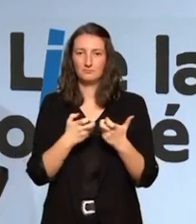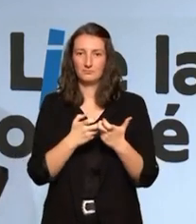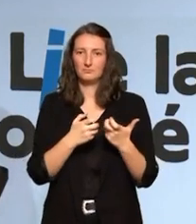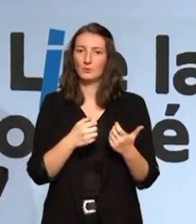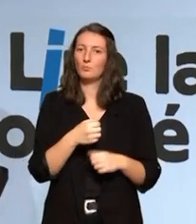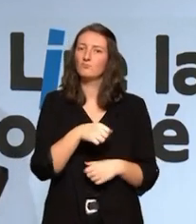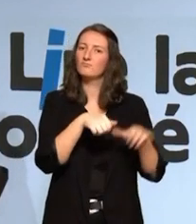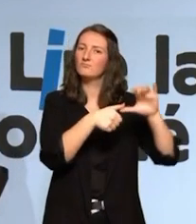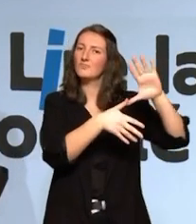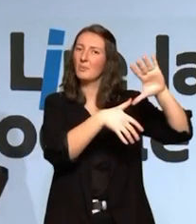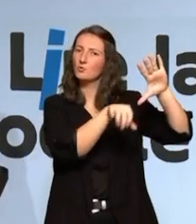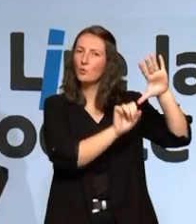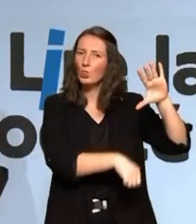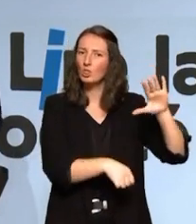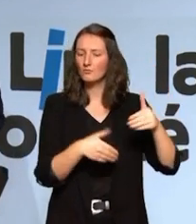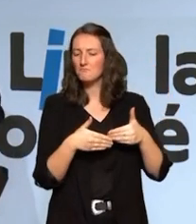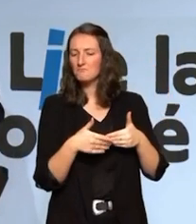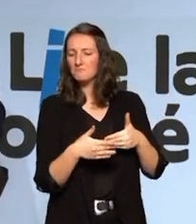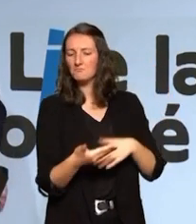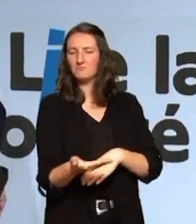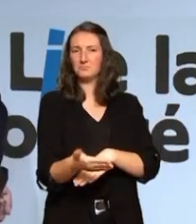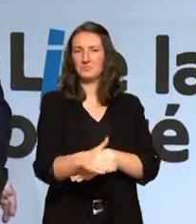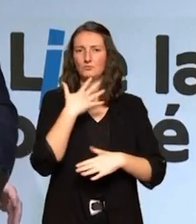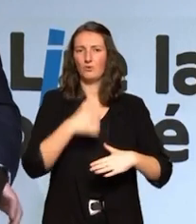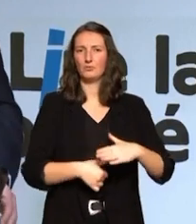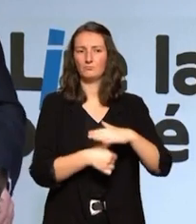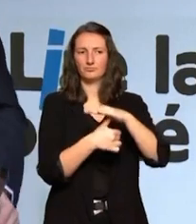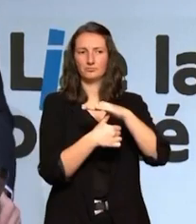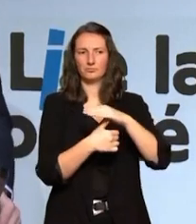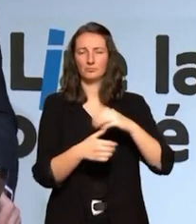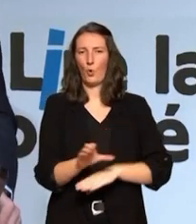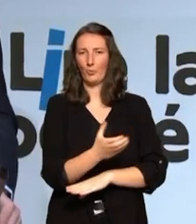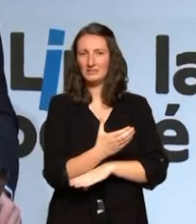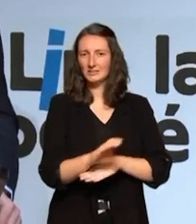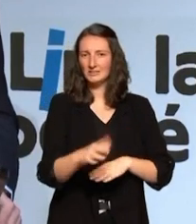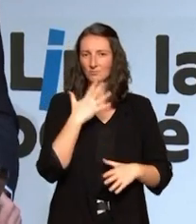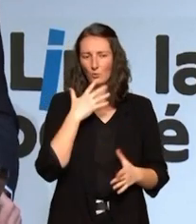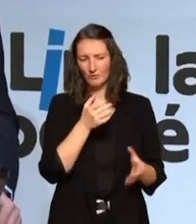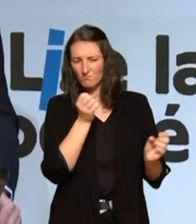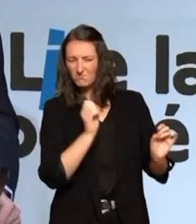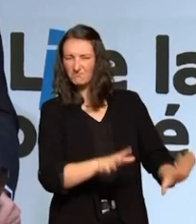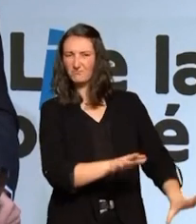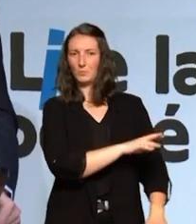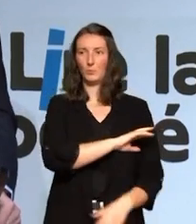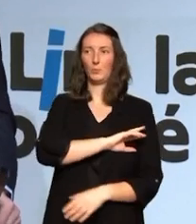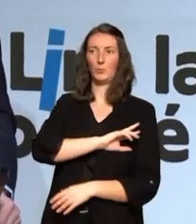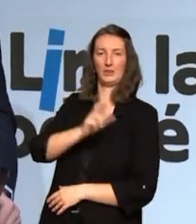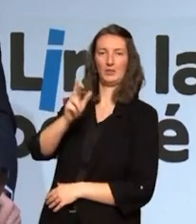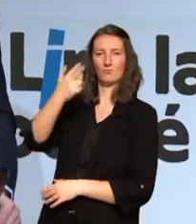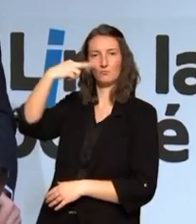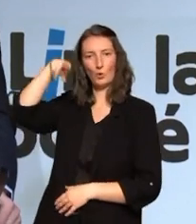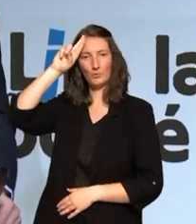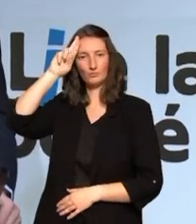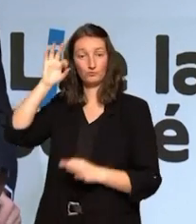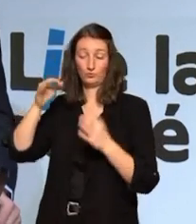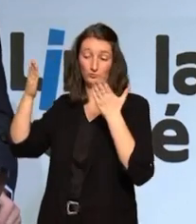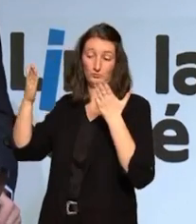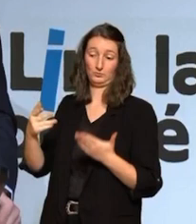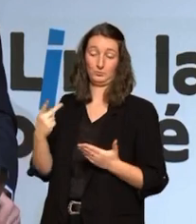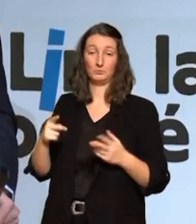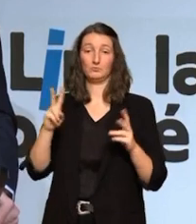sa vie et qui cherche à partir de Bogota et de la Colombie pour gagner les rivages de l'Europe, lisez « Le général dans son